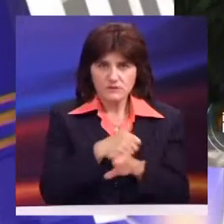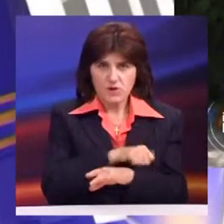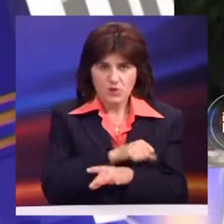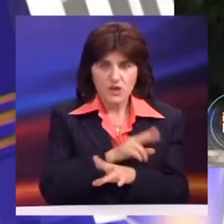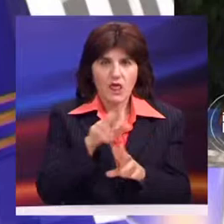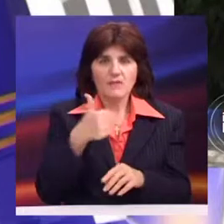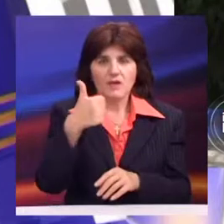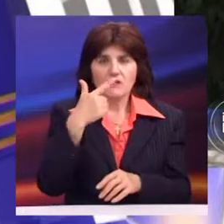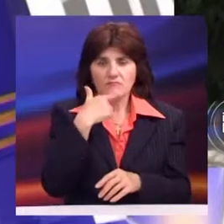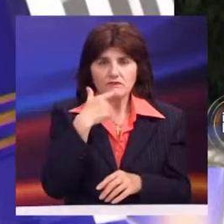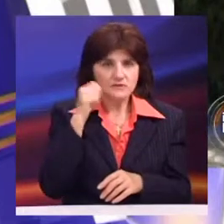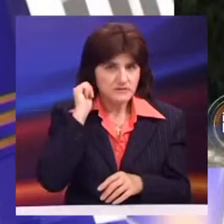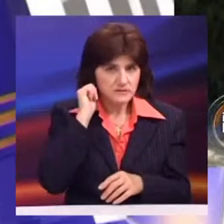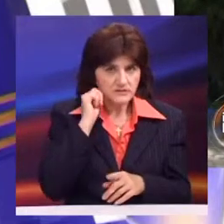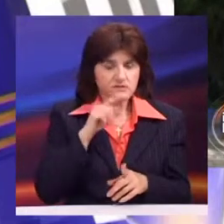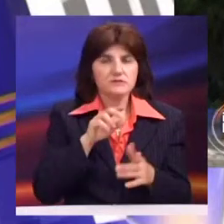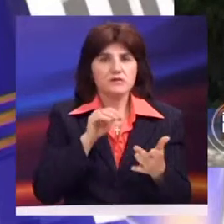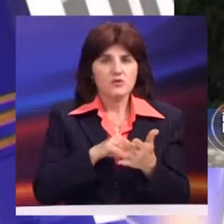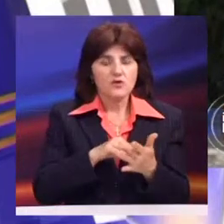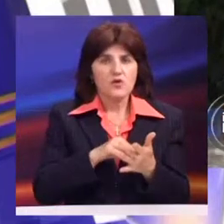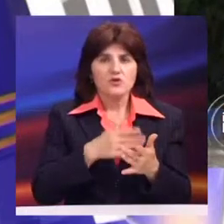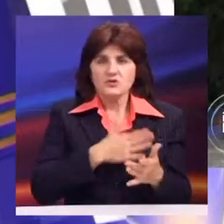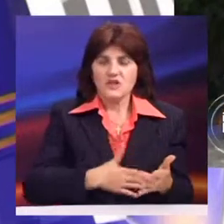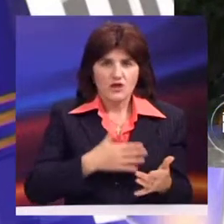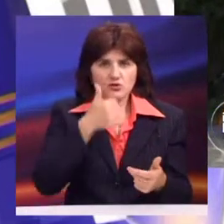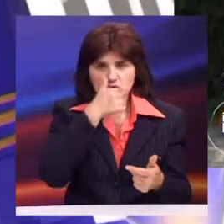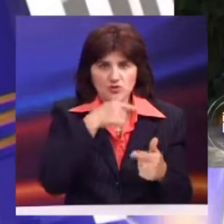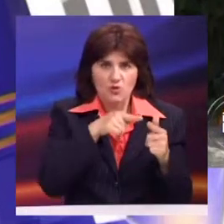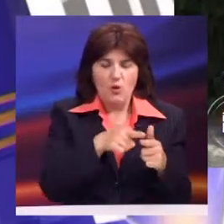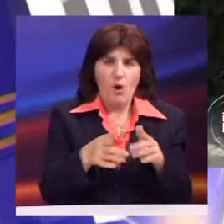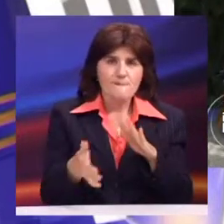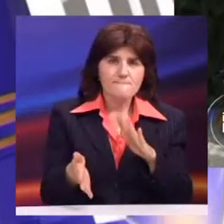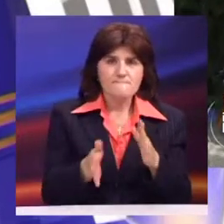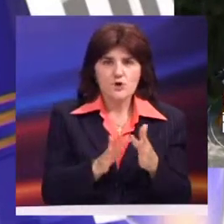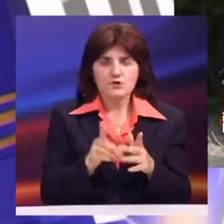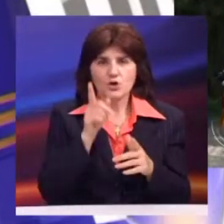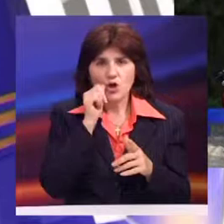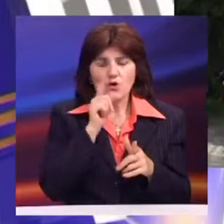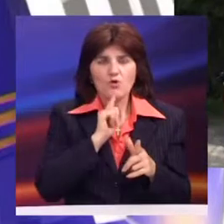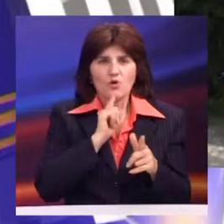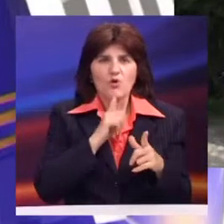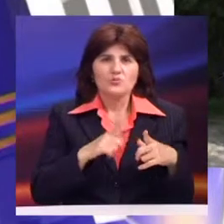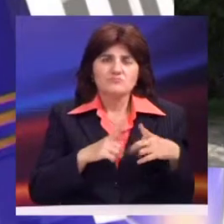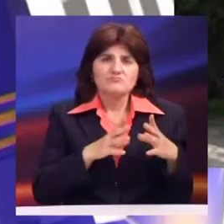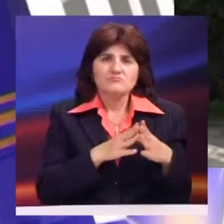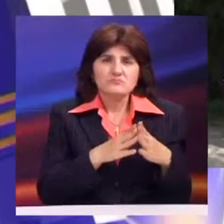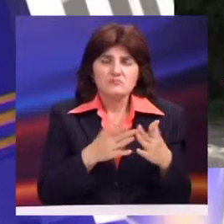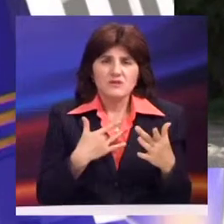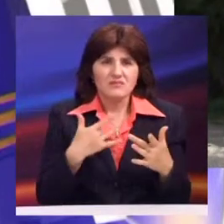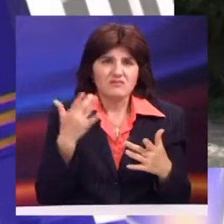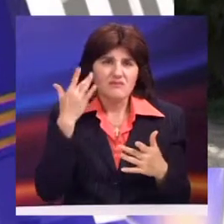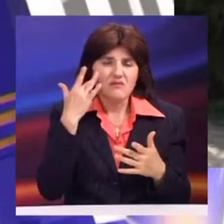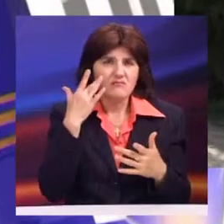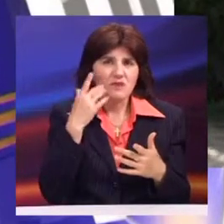znam, 17 godina, ima jednog sina. I sad ova tragedija što se desilo, možda ljudi koji su živjeli, ali ne